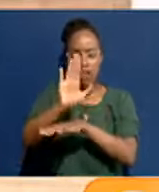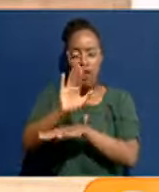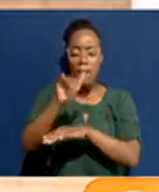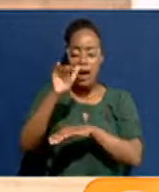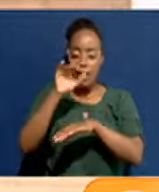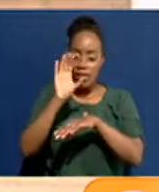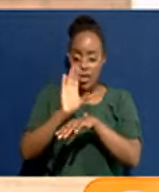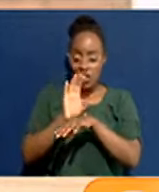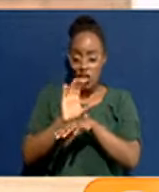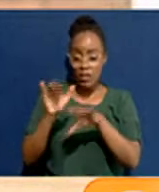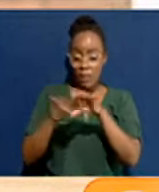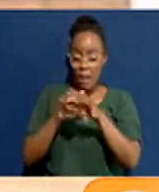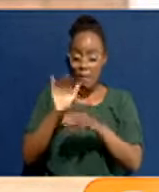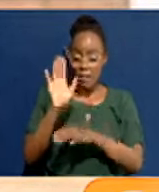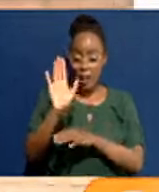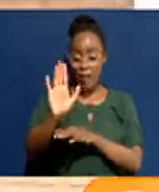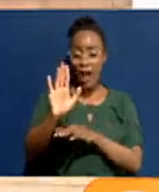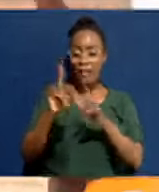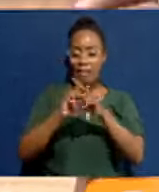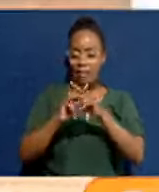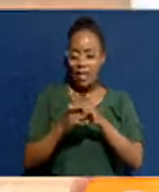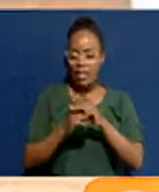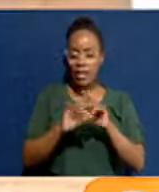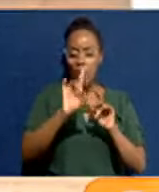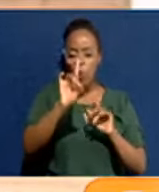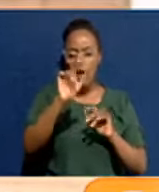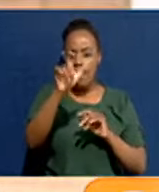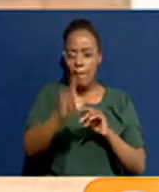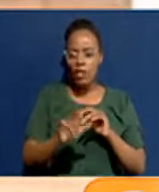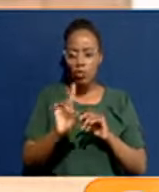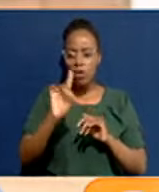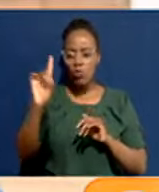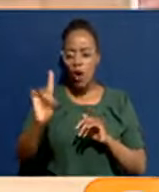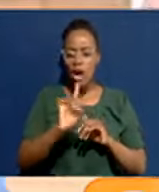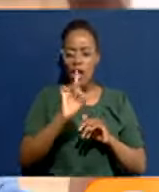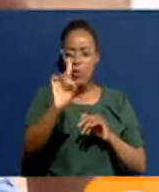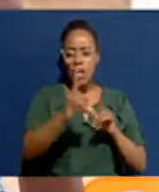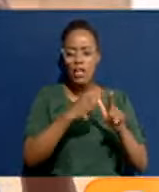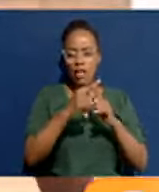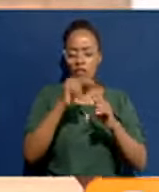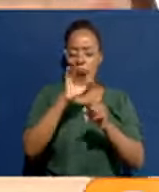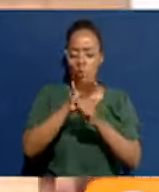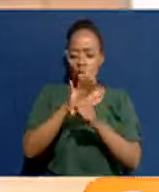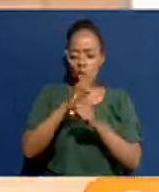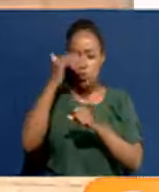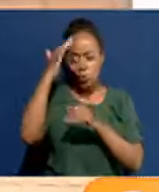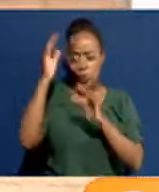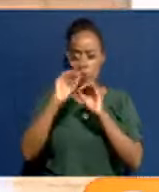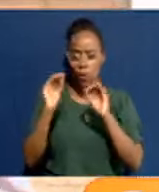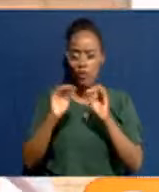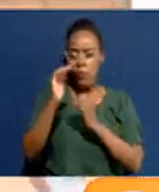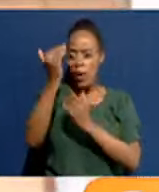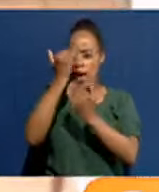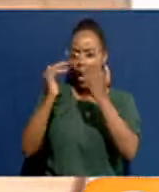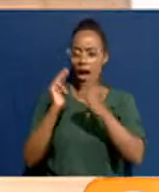wafasi wake walianza kuenda moja moja, maana wengi walikuwa huko lakini wenyewe walikuwa hawajui yako huko.